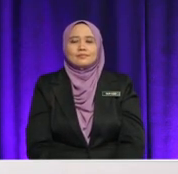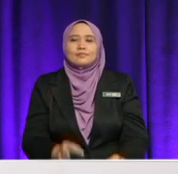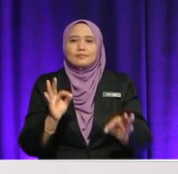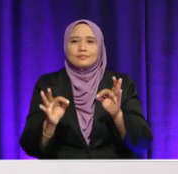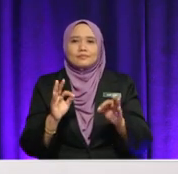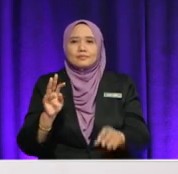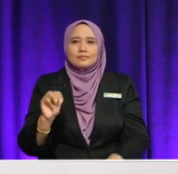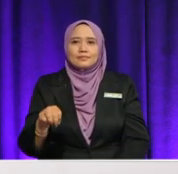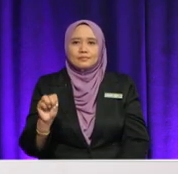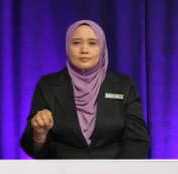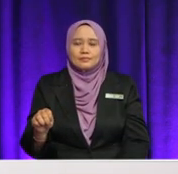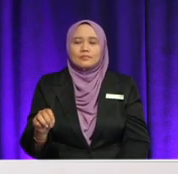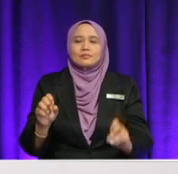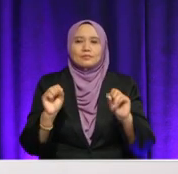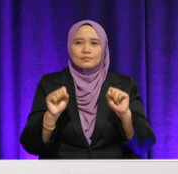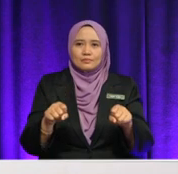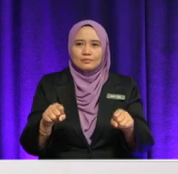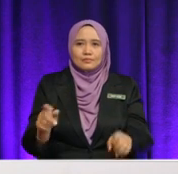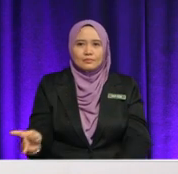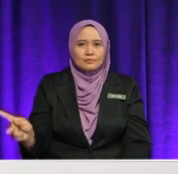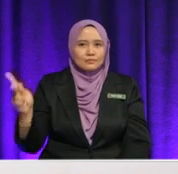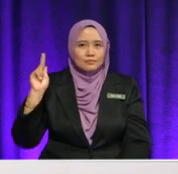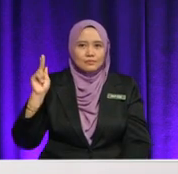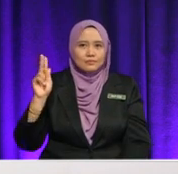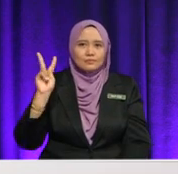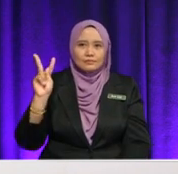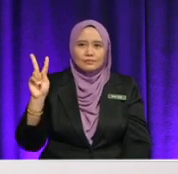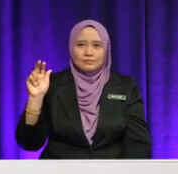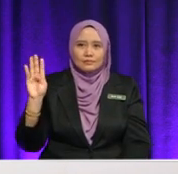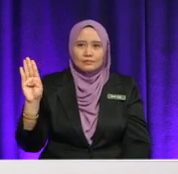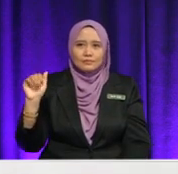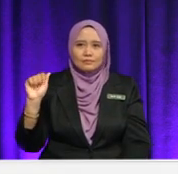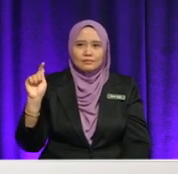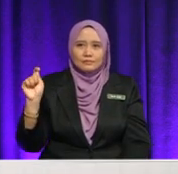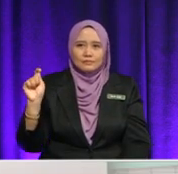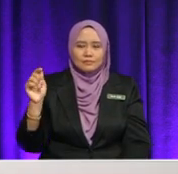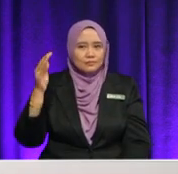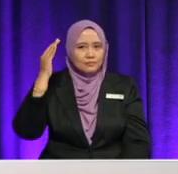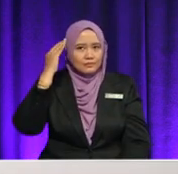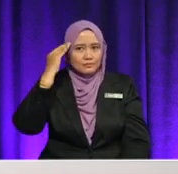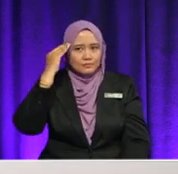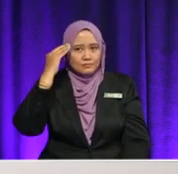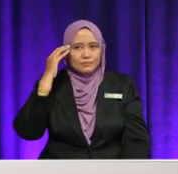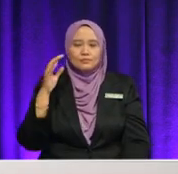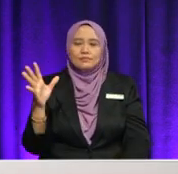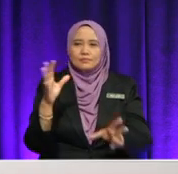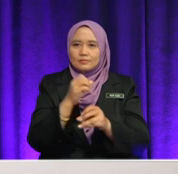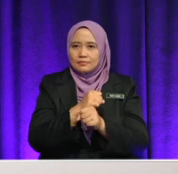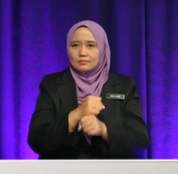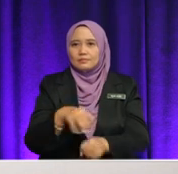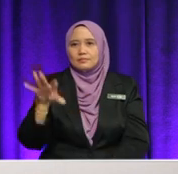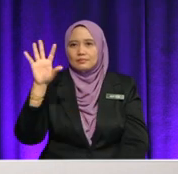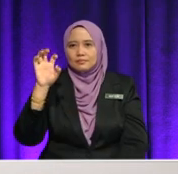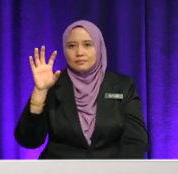murid sudah boleh menguasai lebih 50 ratus Alhamdulillah jadi hebat nama penting sesuai dengan